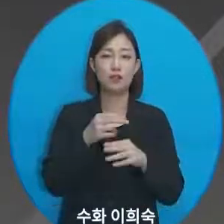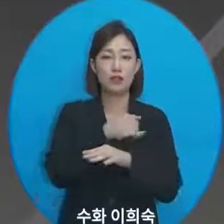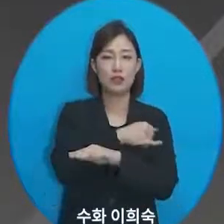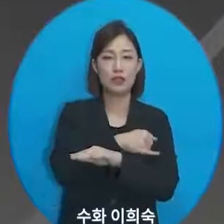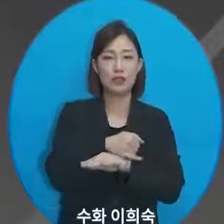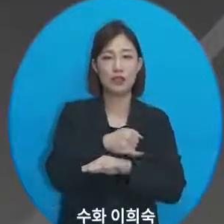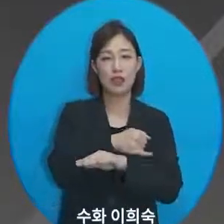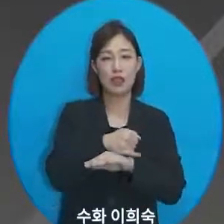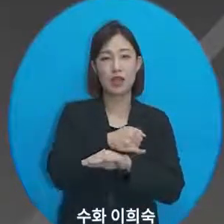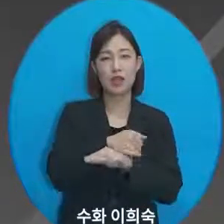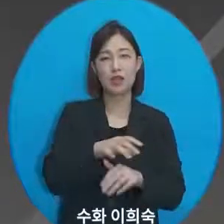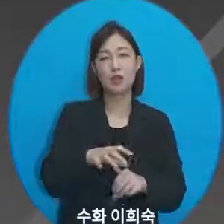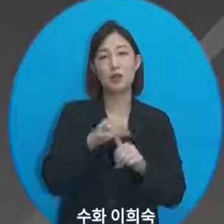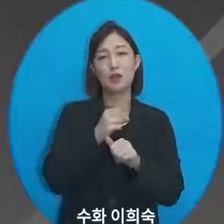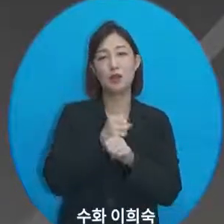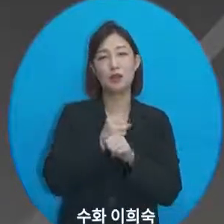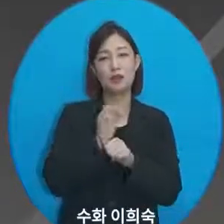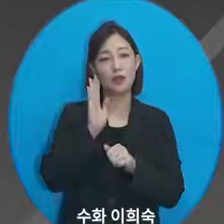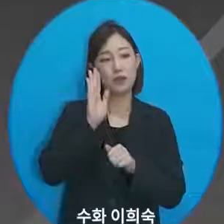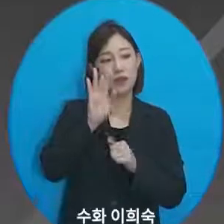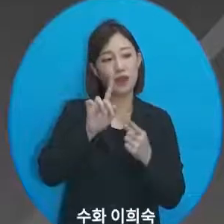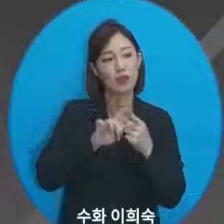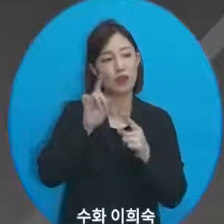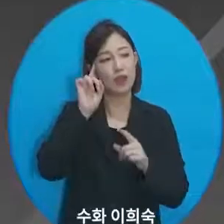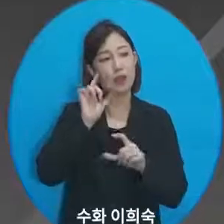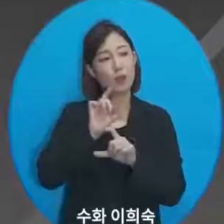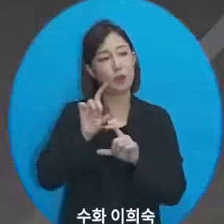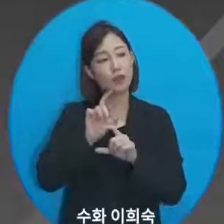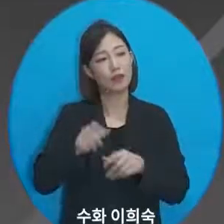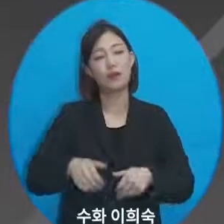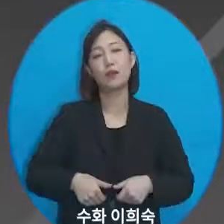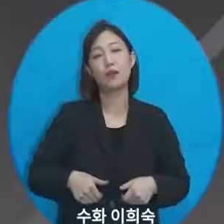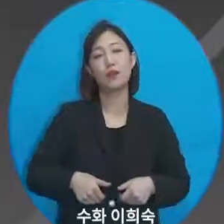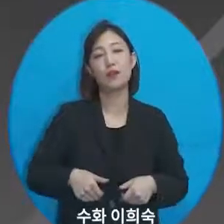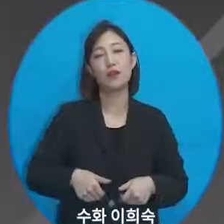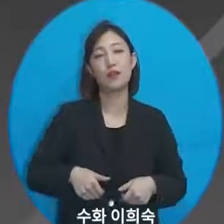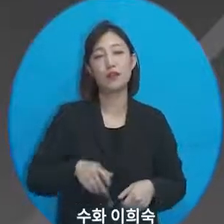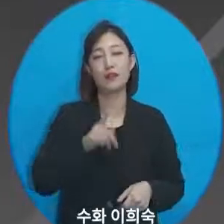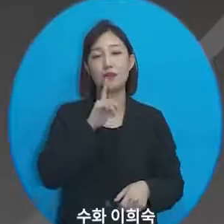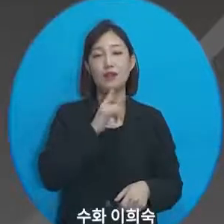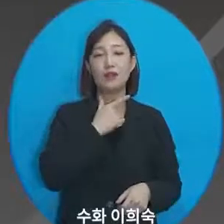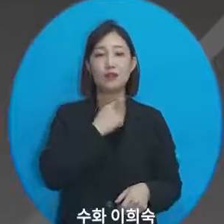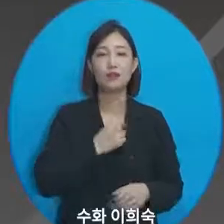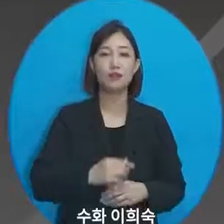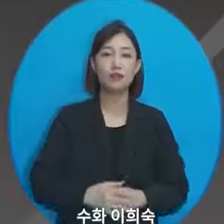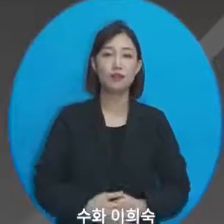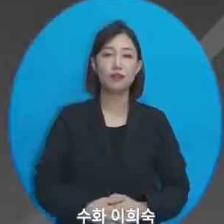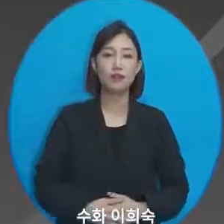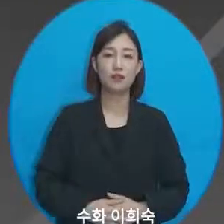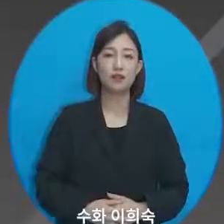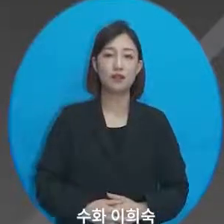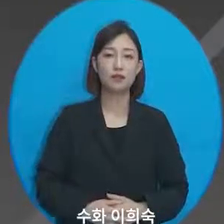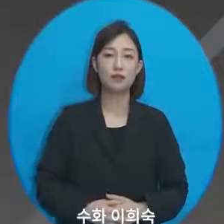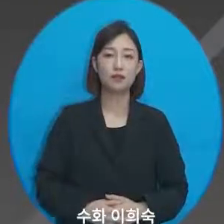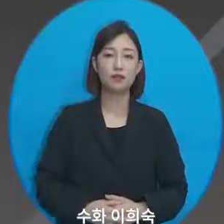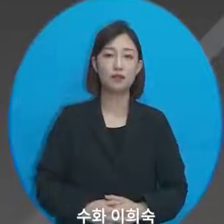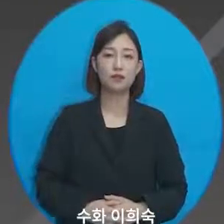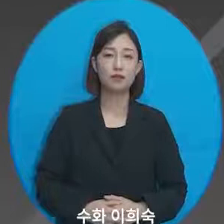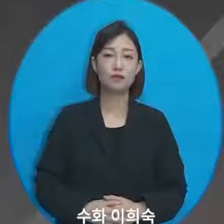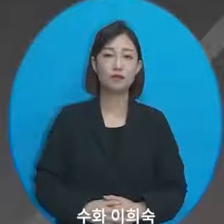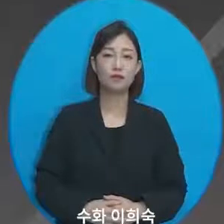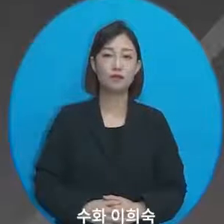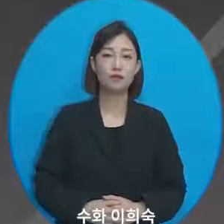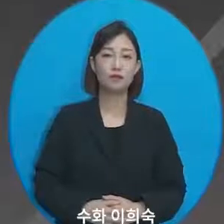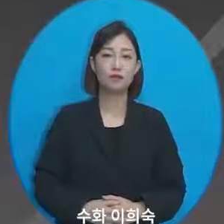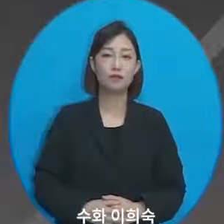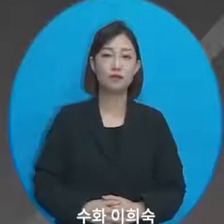미래 사회를 우리가 같이 고민해야 되지 않을까라고 결론으로 말씀드릴 수가 있겠습니다.